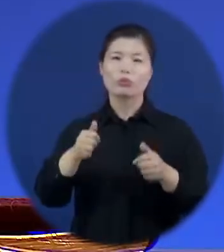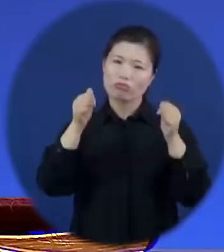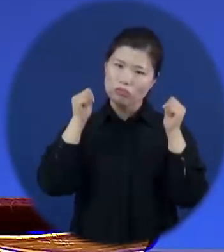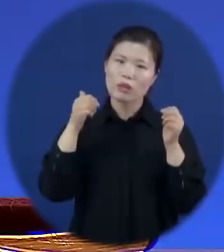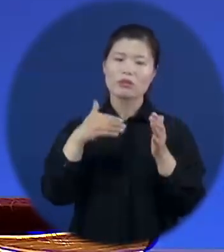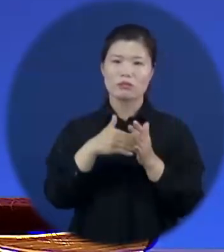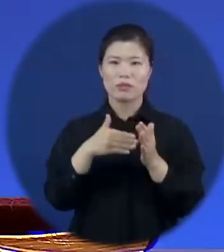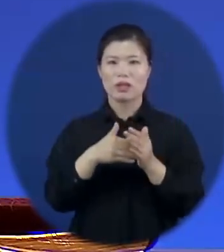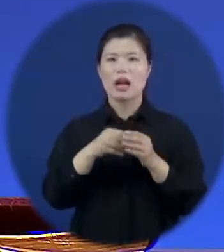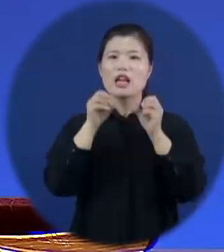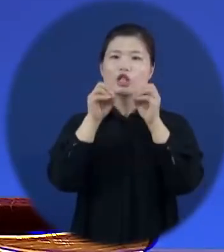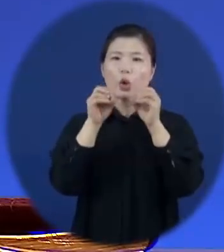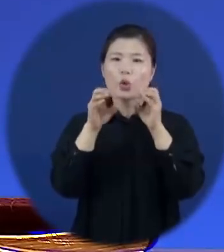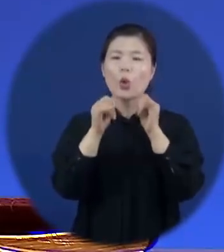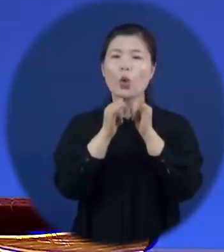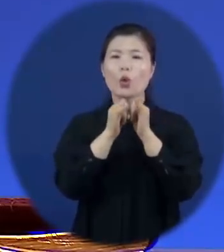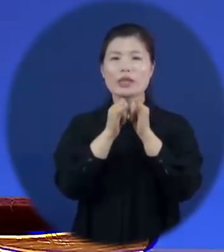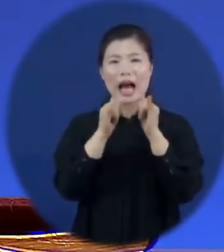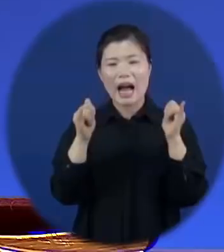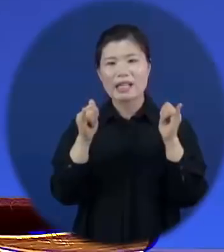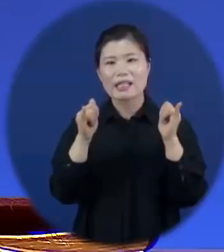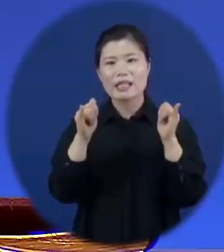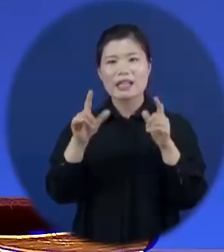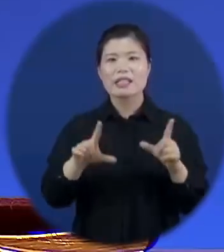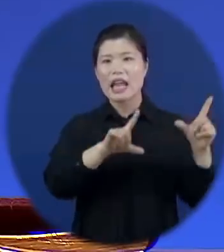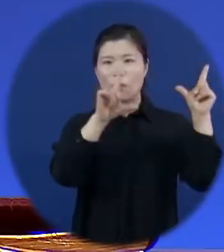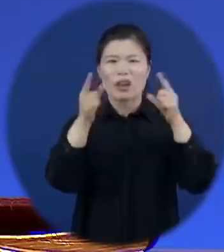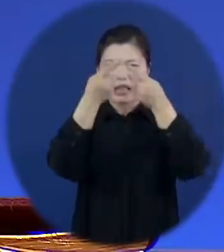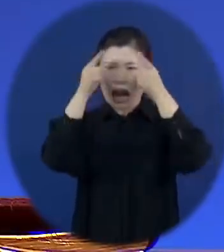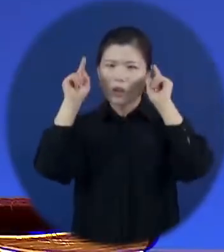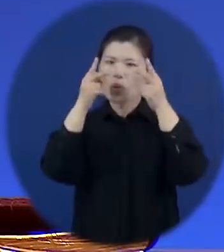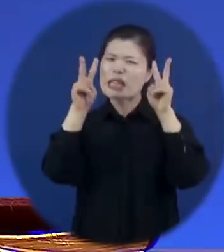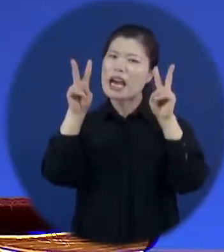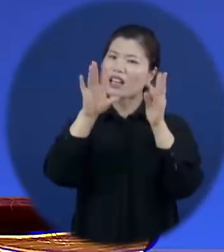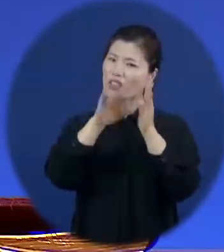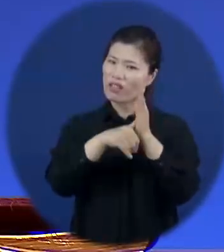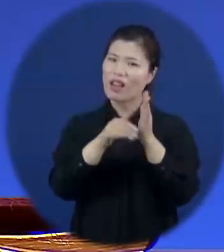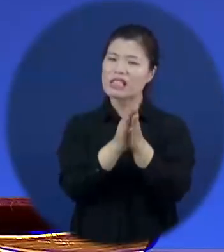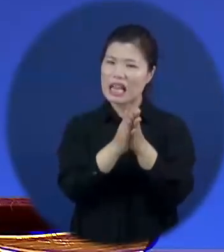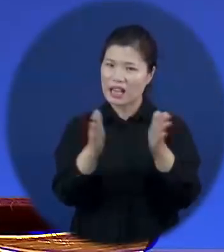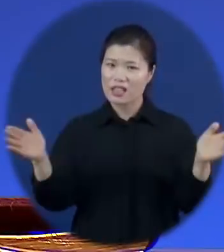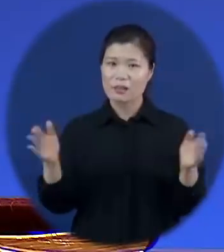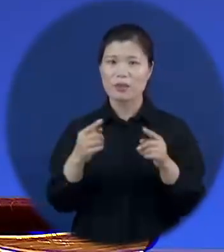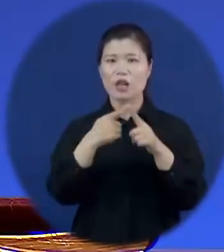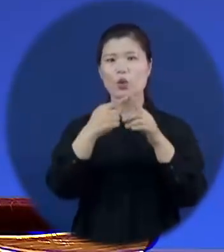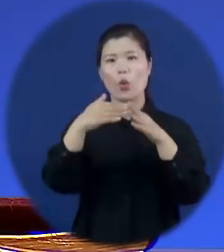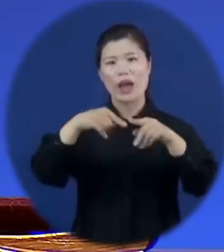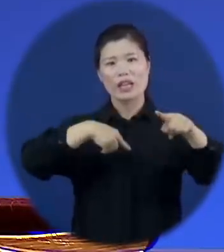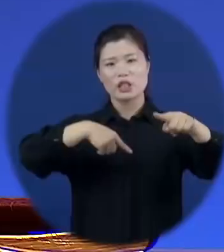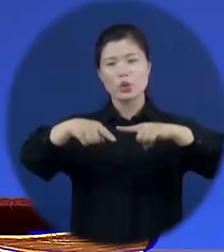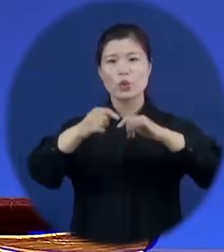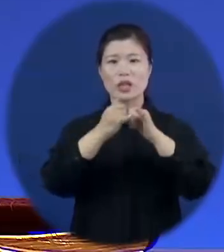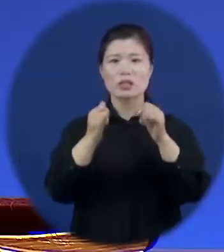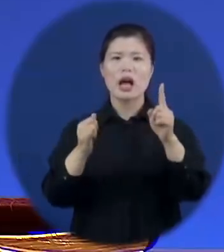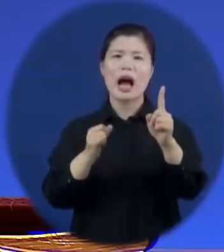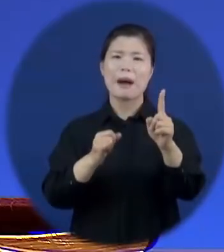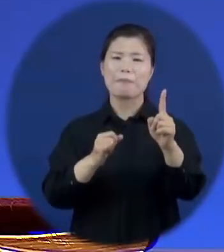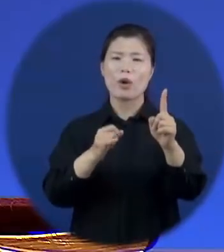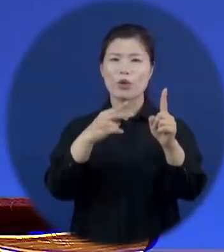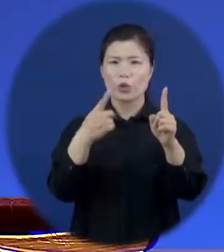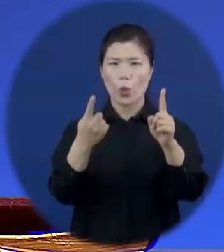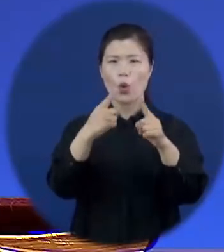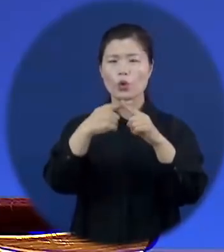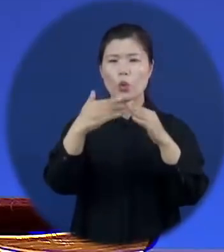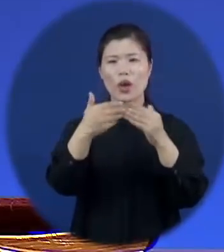나왔습니다. 전도사 생활을 대학교 2학년 때부터 시작을 했습니다. 교회 지도자로서 지금까지 한